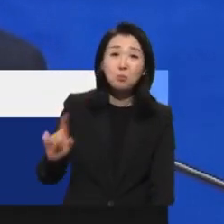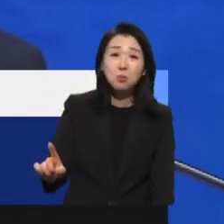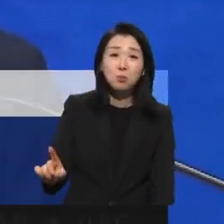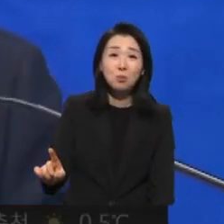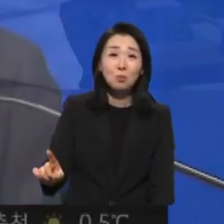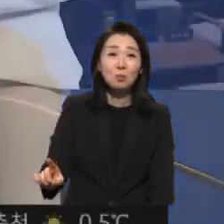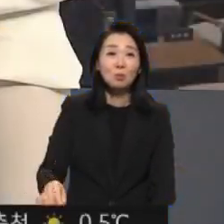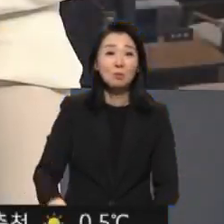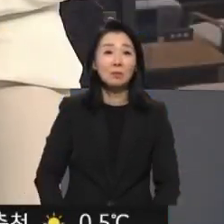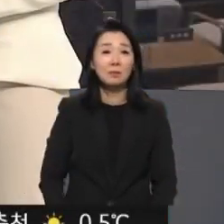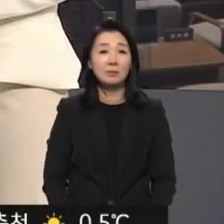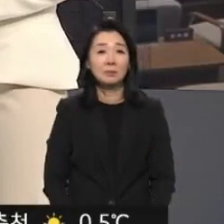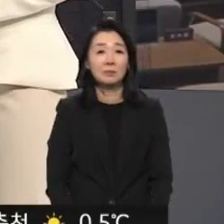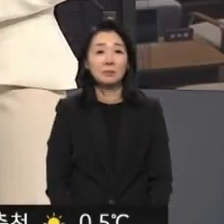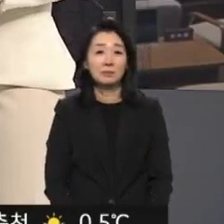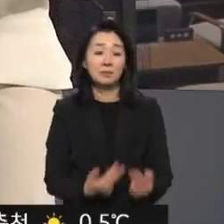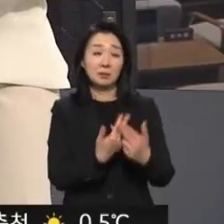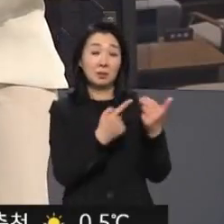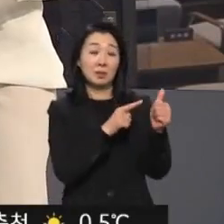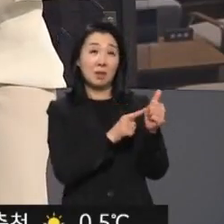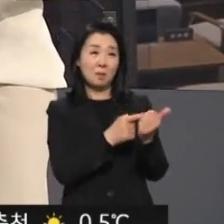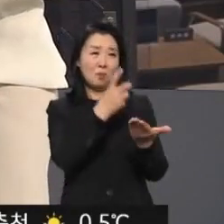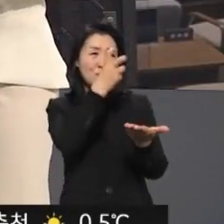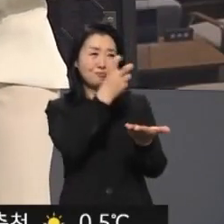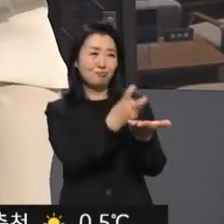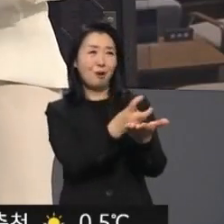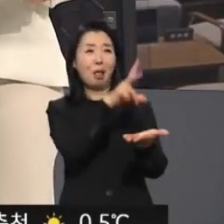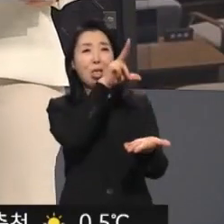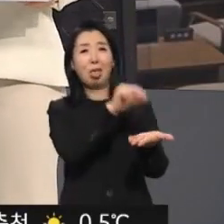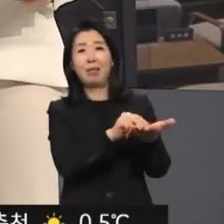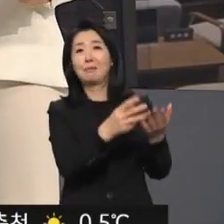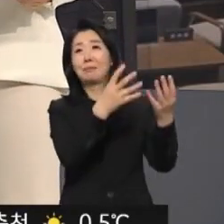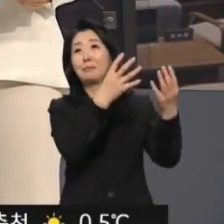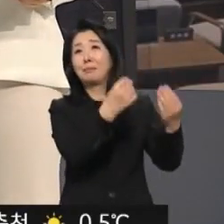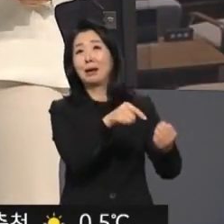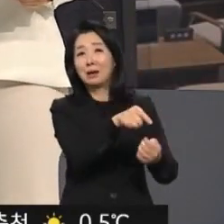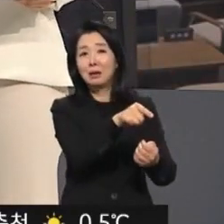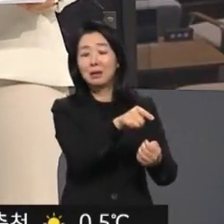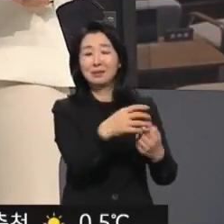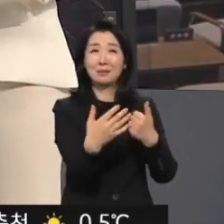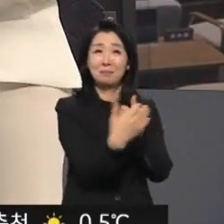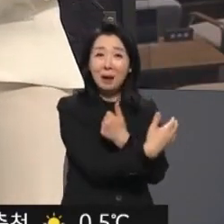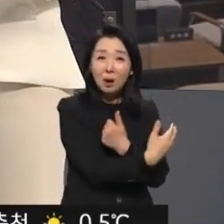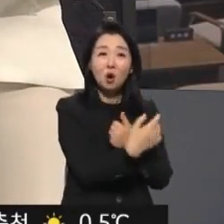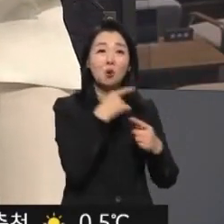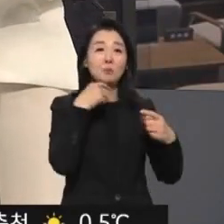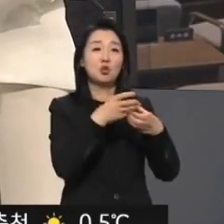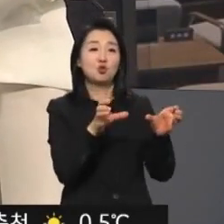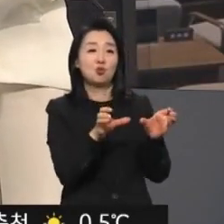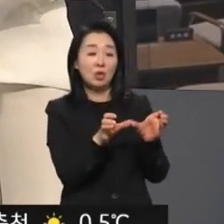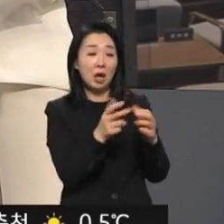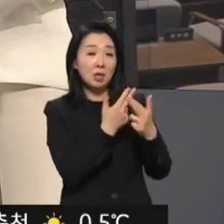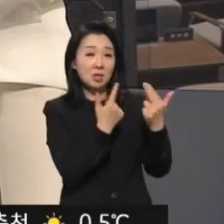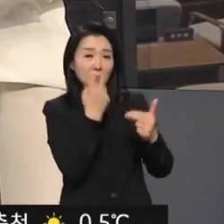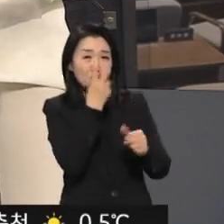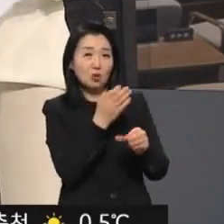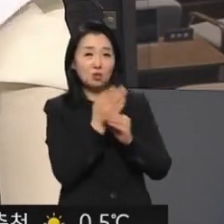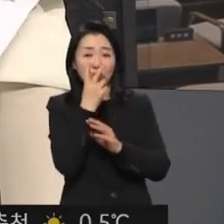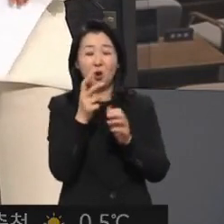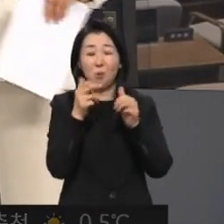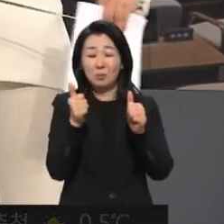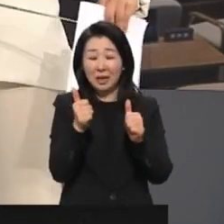합니다. 네, 이 대표의 이 사법 리스크를 방어하고 나선 민주당은요. 이 대표를 수사하고 있는